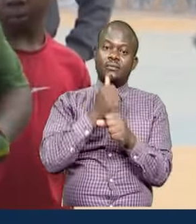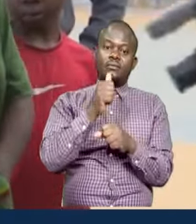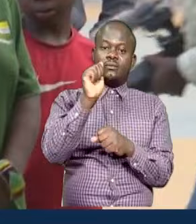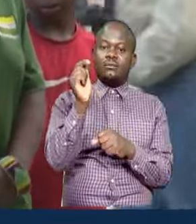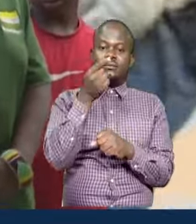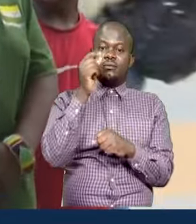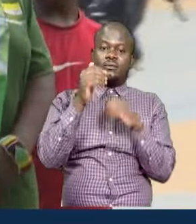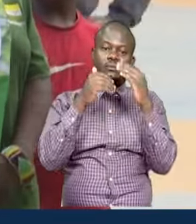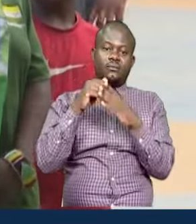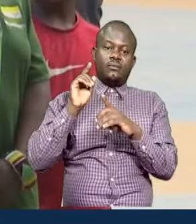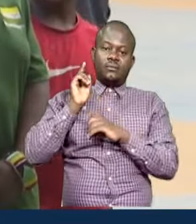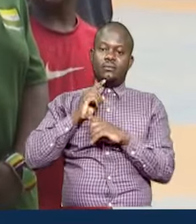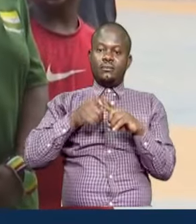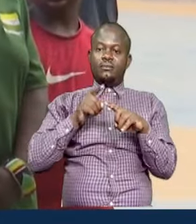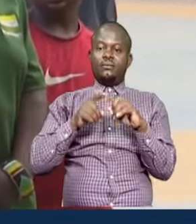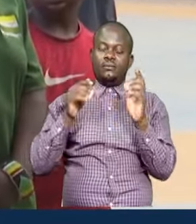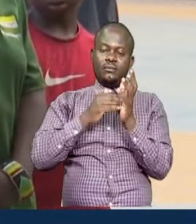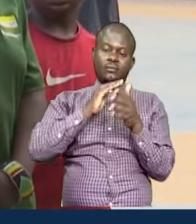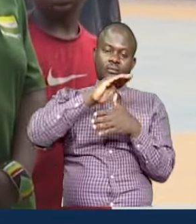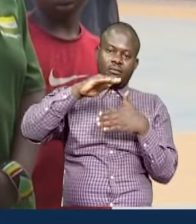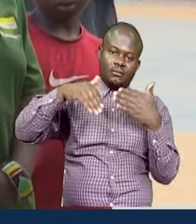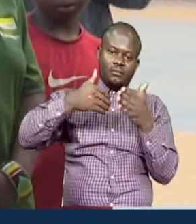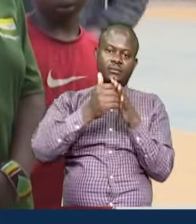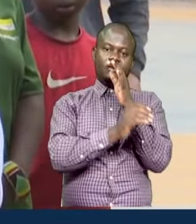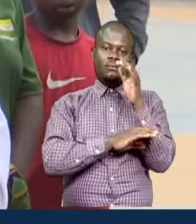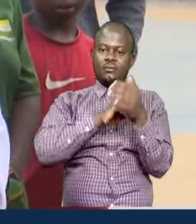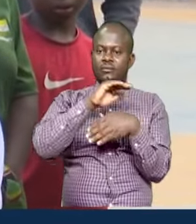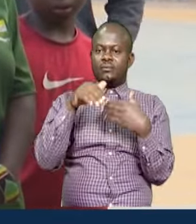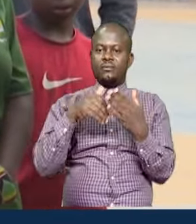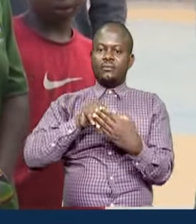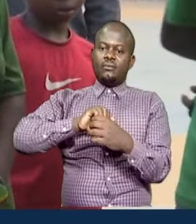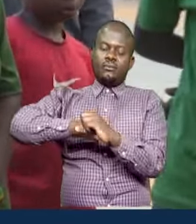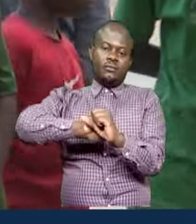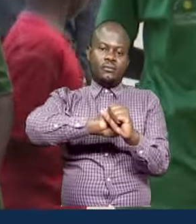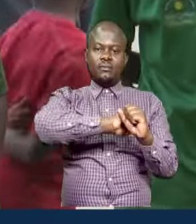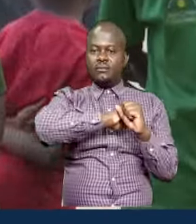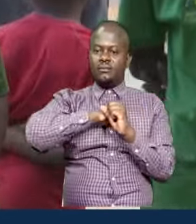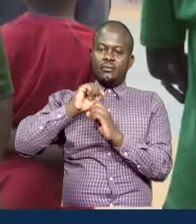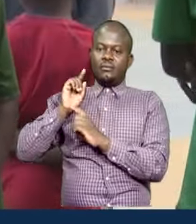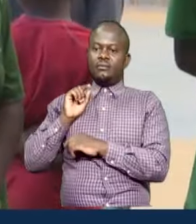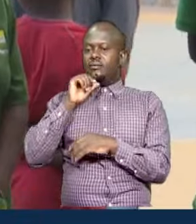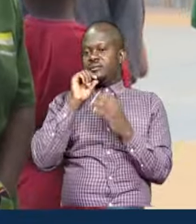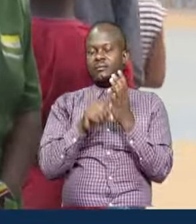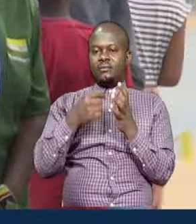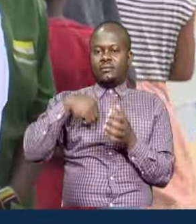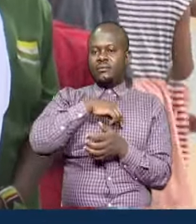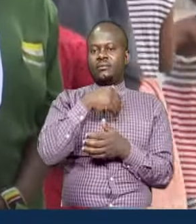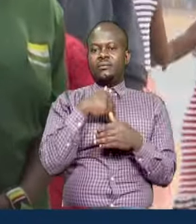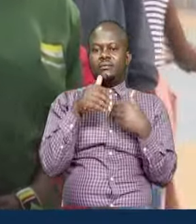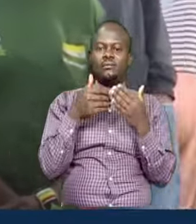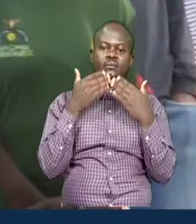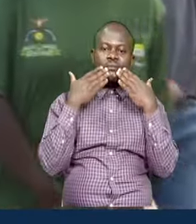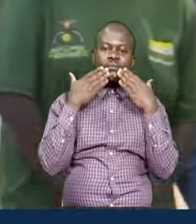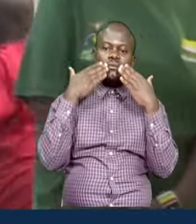nzego z'umutekano zitandukanye bose mu gihugu cyose batundiye umutekano, nta kibazo twagize, nabyo